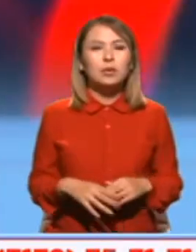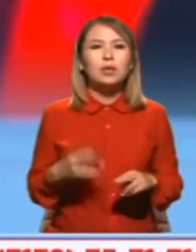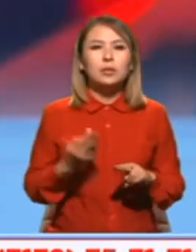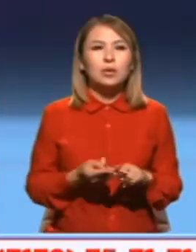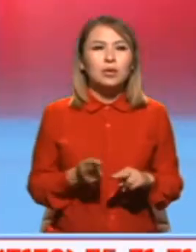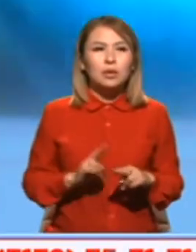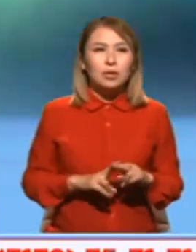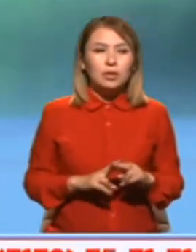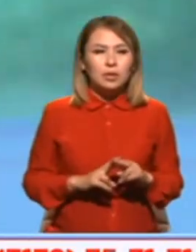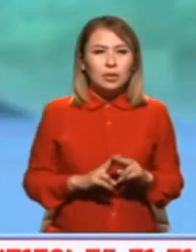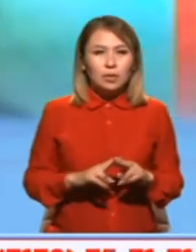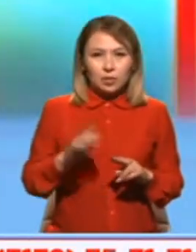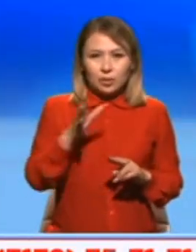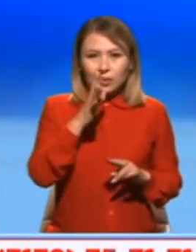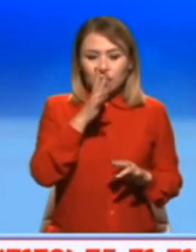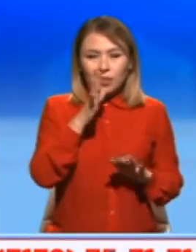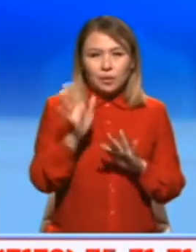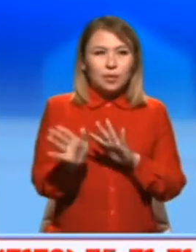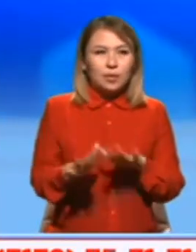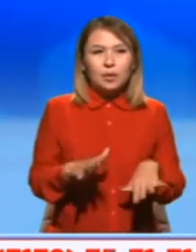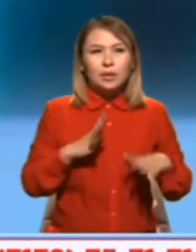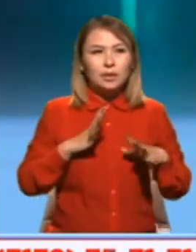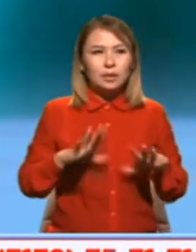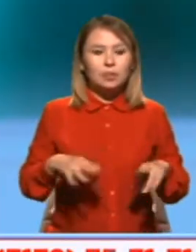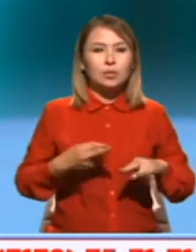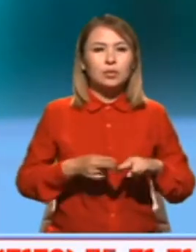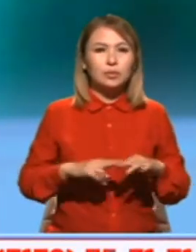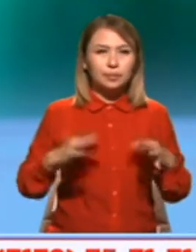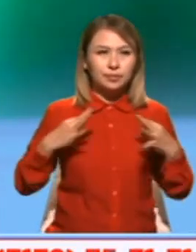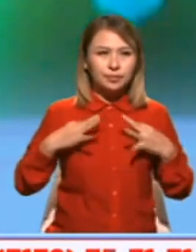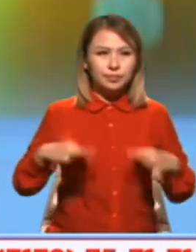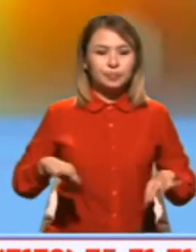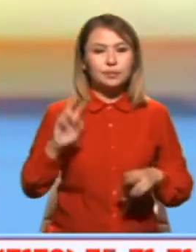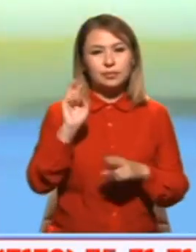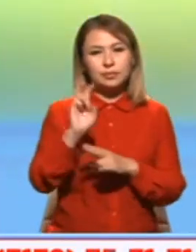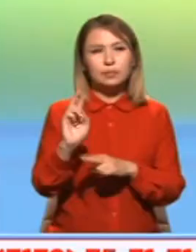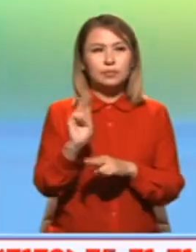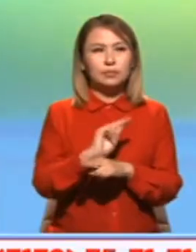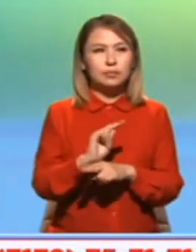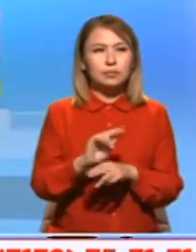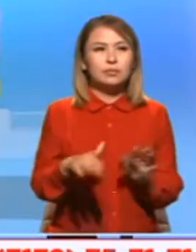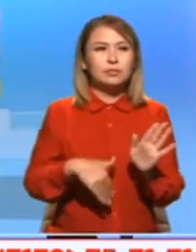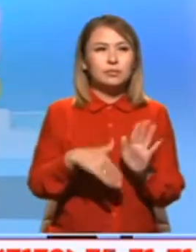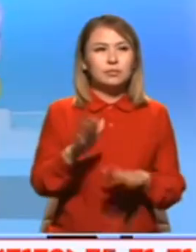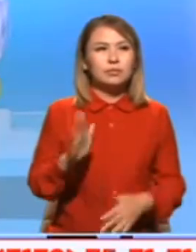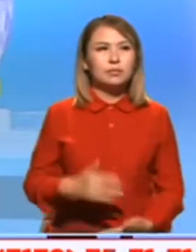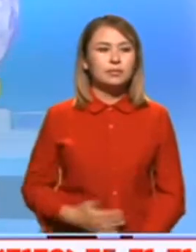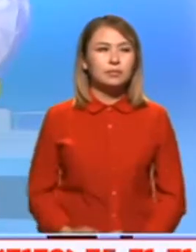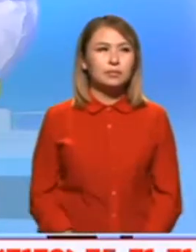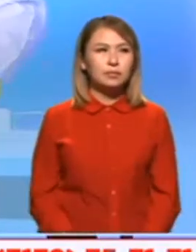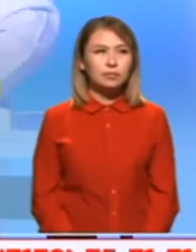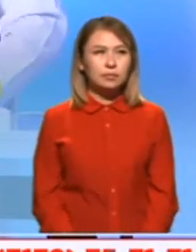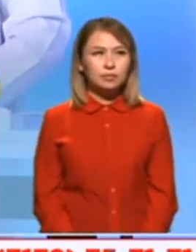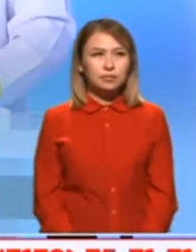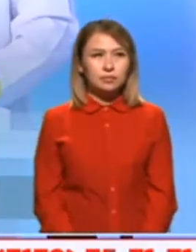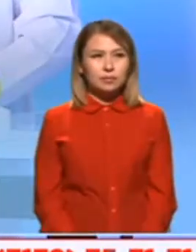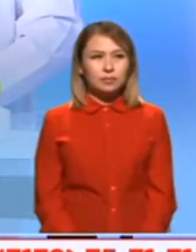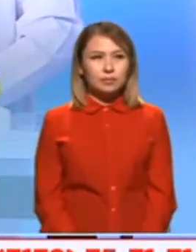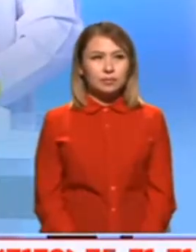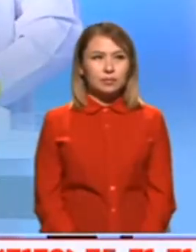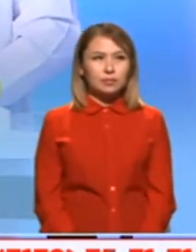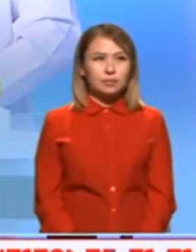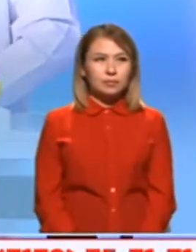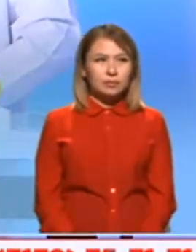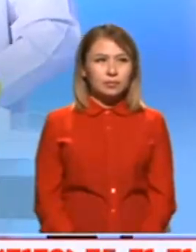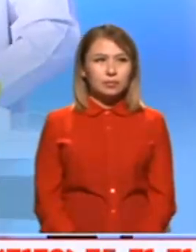да уақыт жібермей барып, емделгеннен бұрын тексеріліп алғаныңыз дұрыс. Қандай ең басты анализдер тапсырдыңыз? Бірінші, міндетті